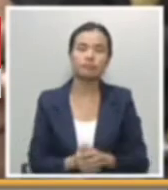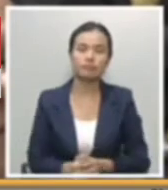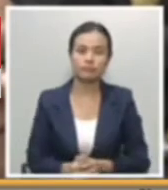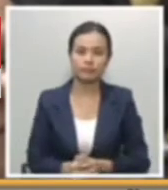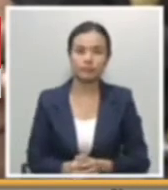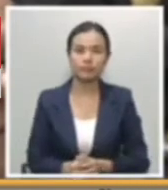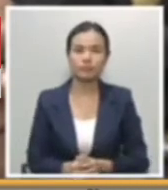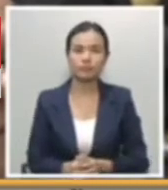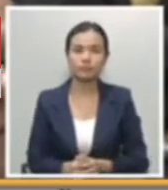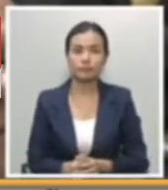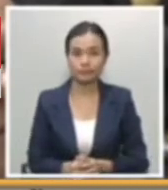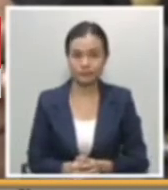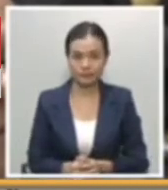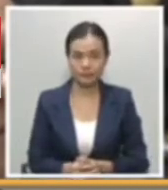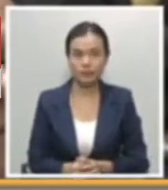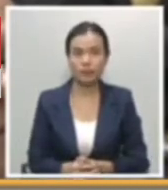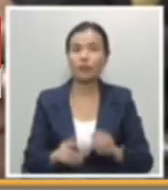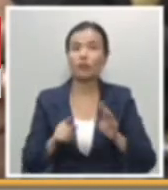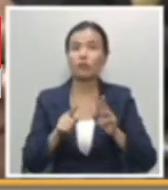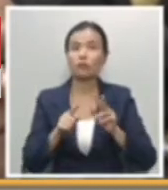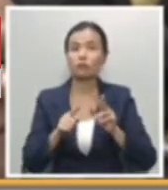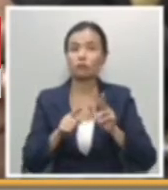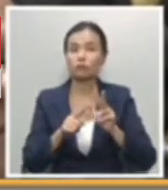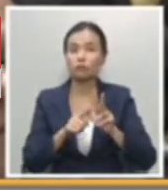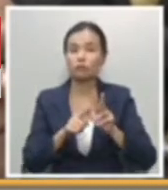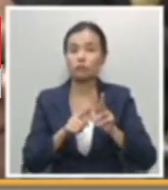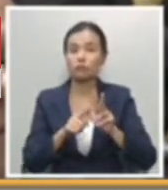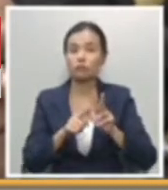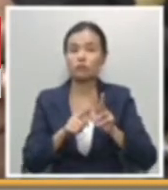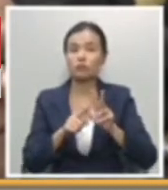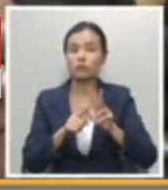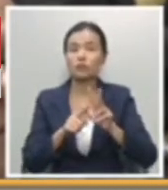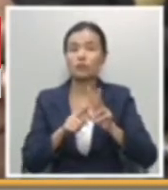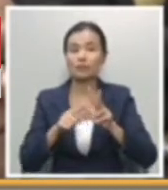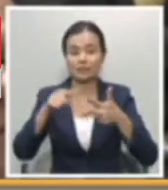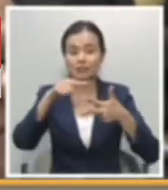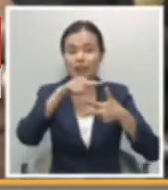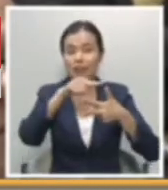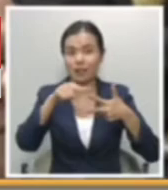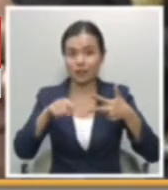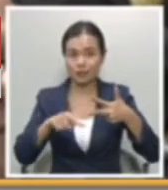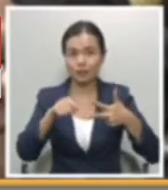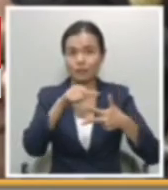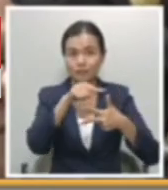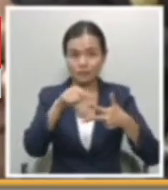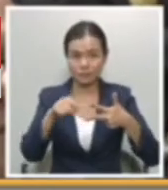ในเฟืองตัวที่3ที่ได้ทั้ง3ตัวที่กล่าวมานี้